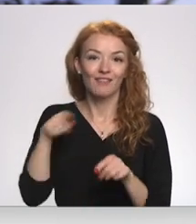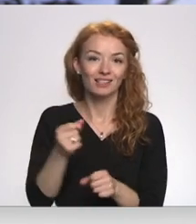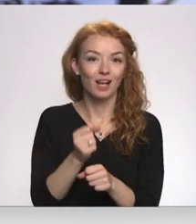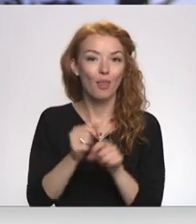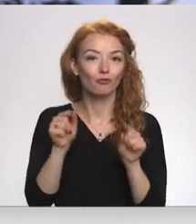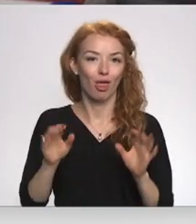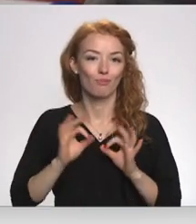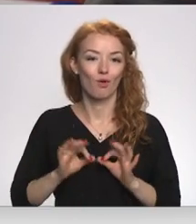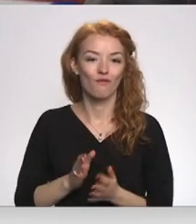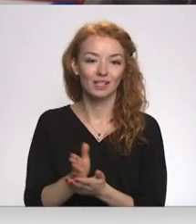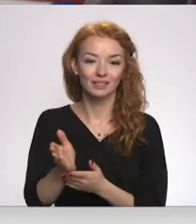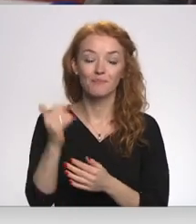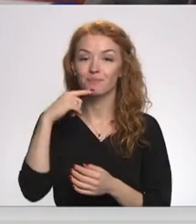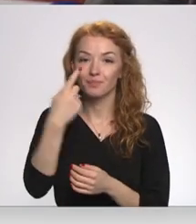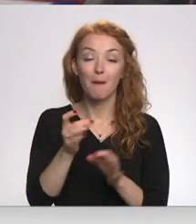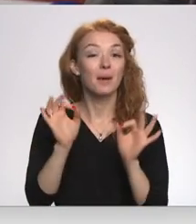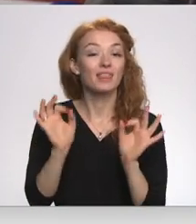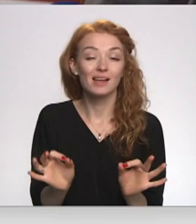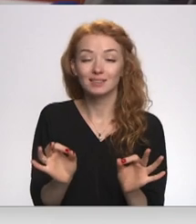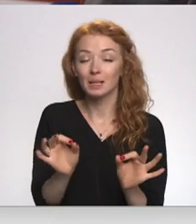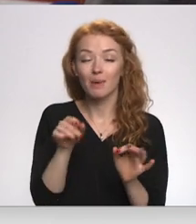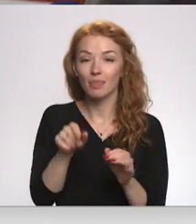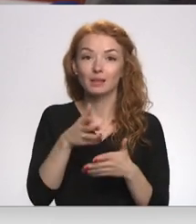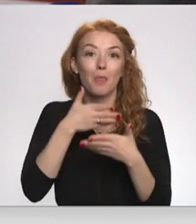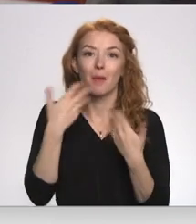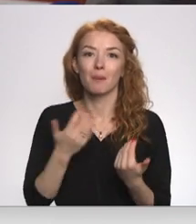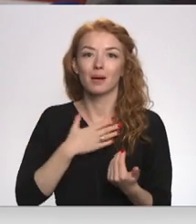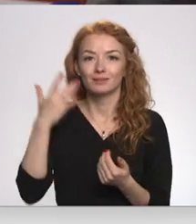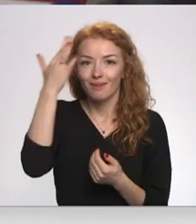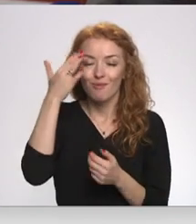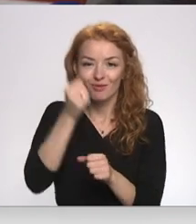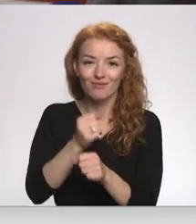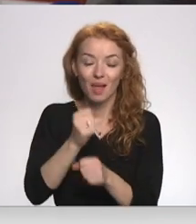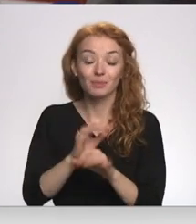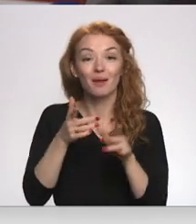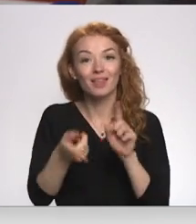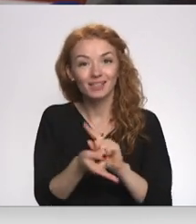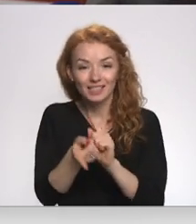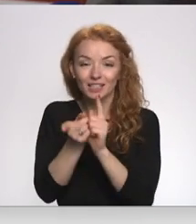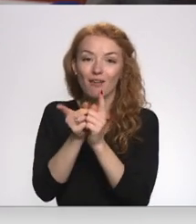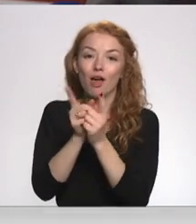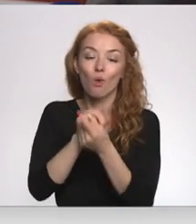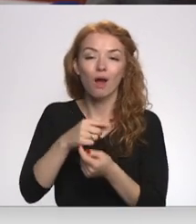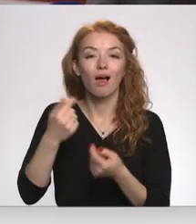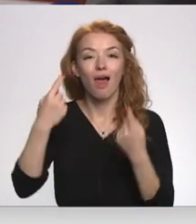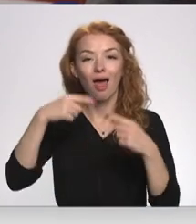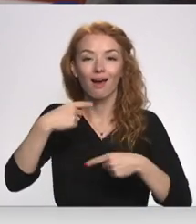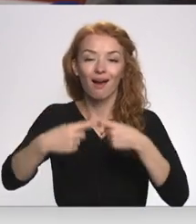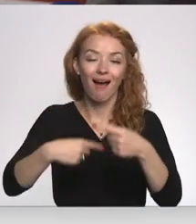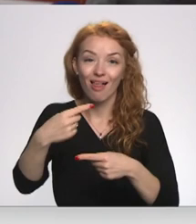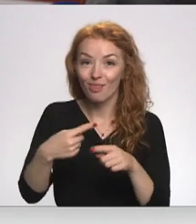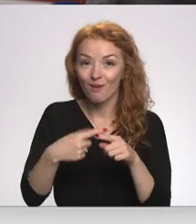šajā profesijā. Patiesībā tas nebija sapņu darbs, bet par sapņu darbu viņš drīzāk izveidojās laika gaitā